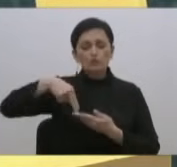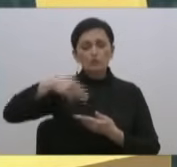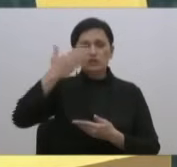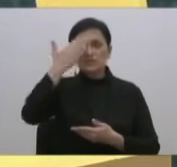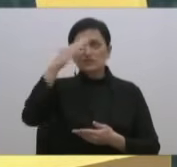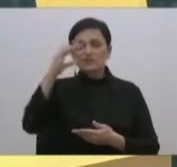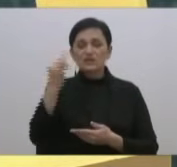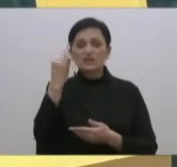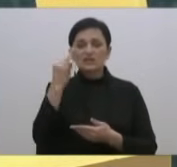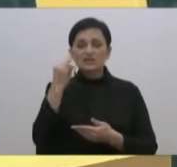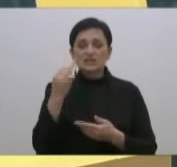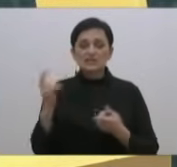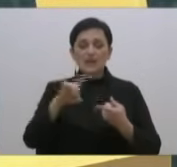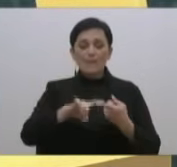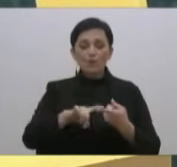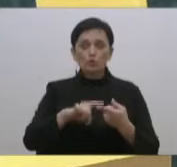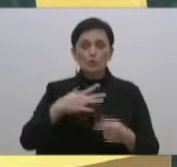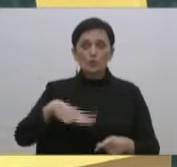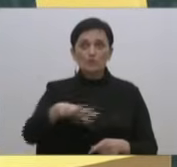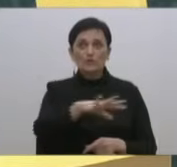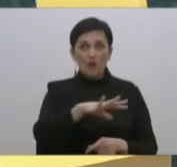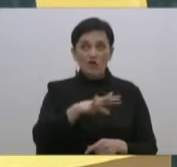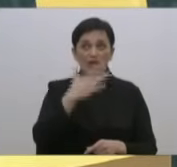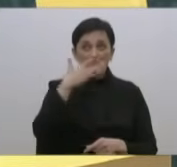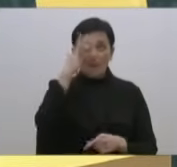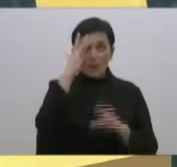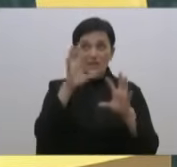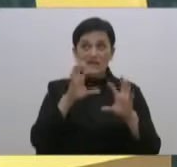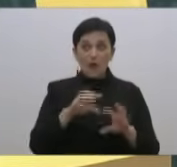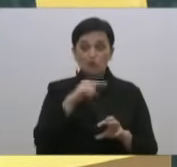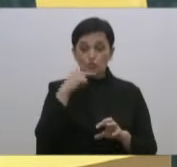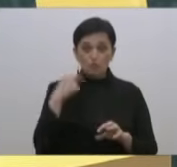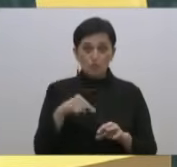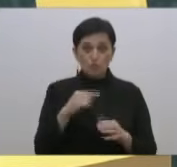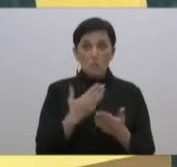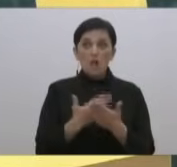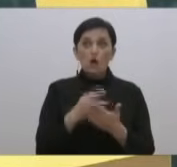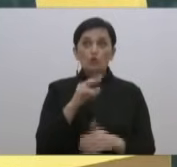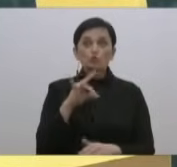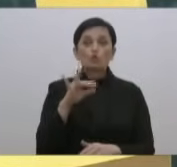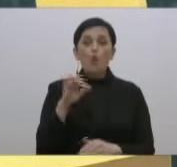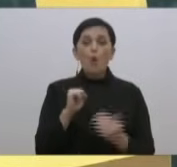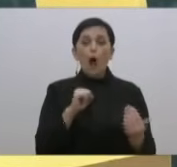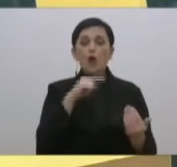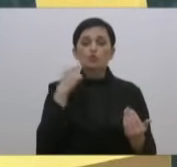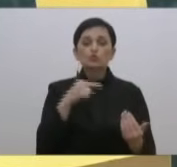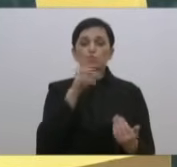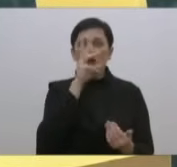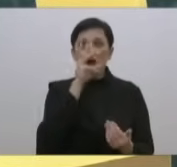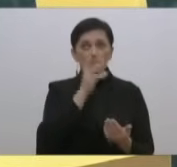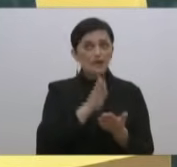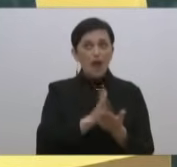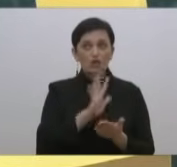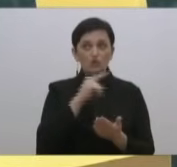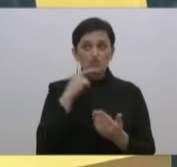სხვის ინტერესებზე დამოკიდებული ქვეყანა. ამათ ამერიკული კანონი რუსულია, მაგრამ მაგალითად დროას რუსული ხელფასი არ